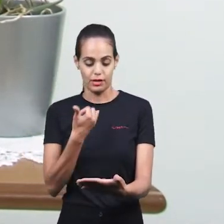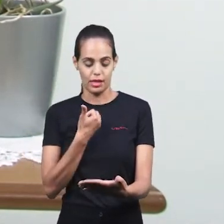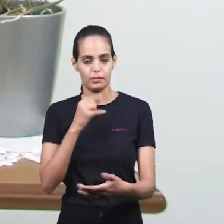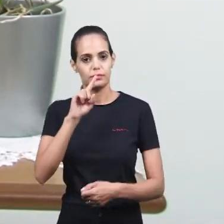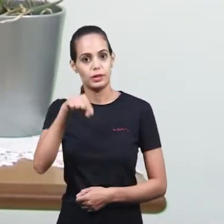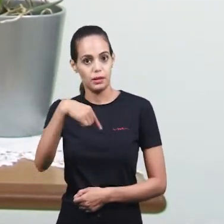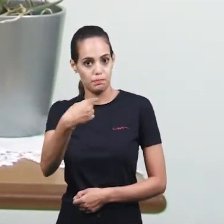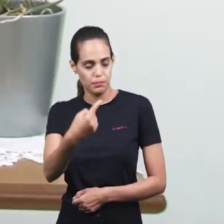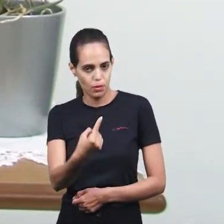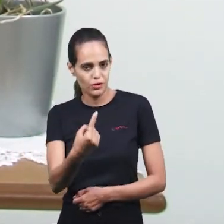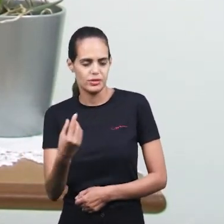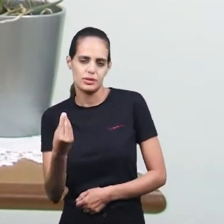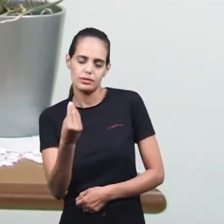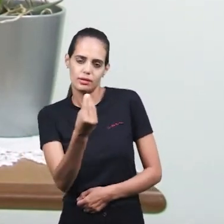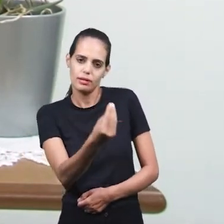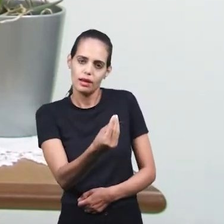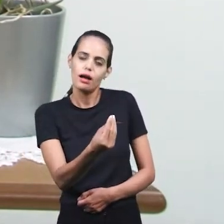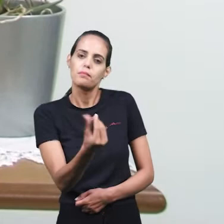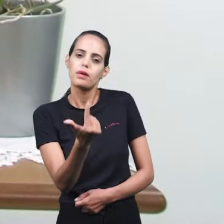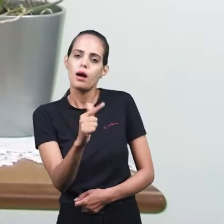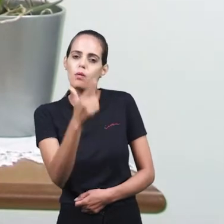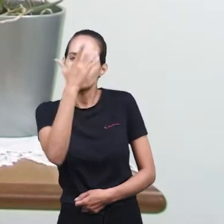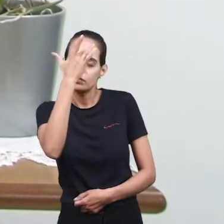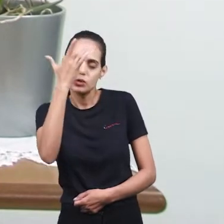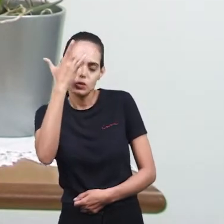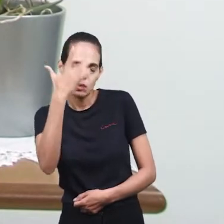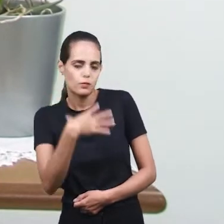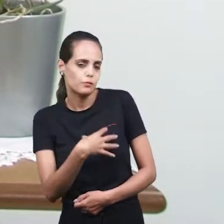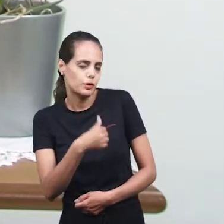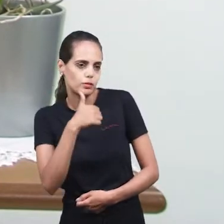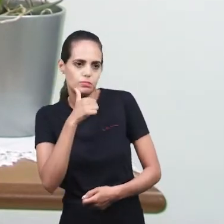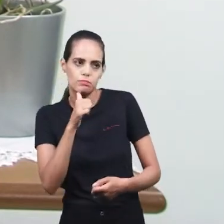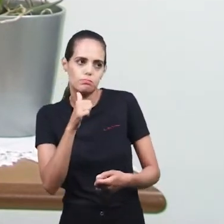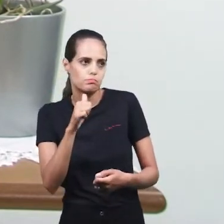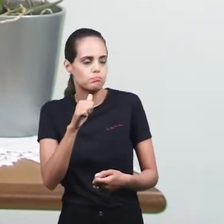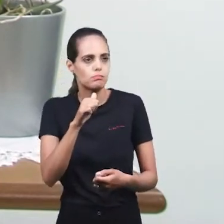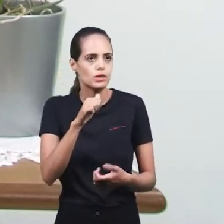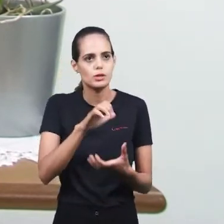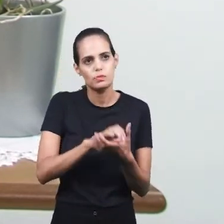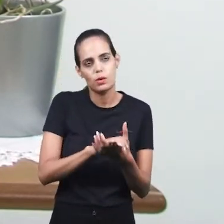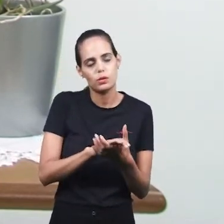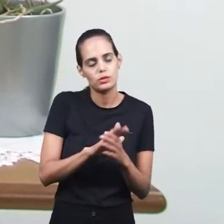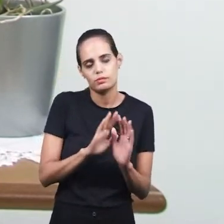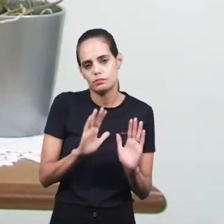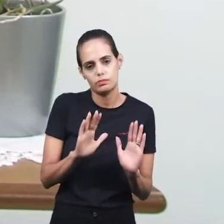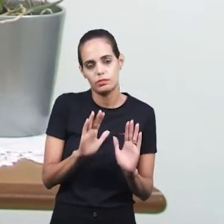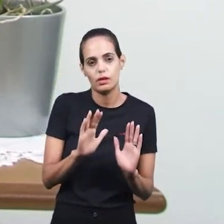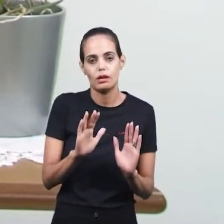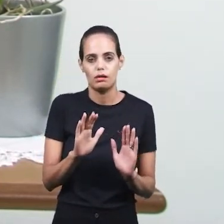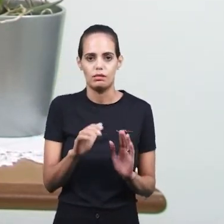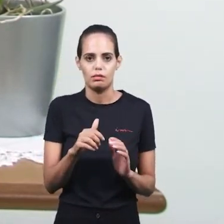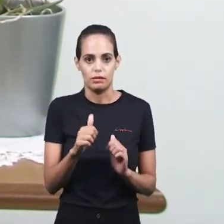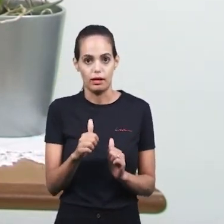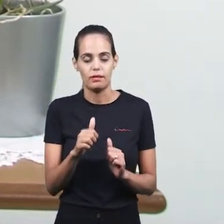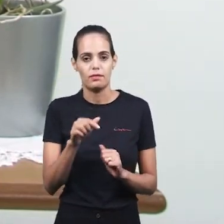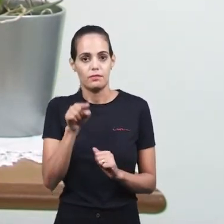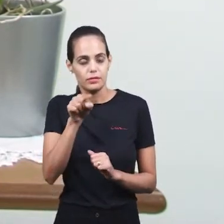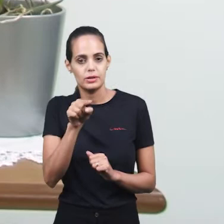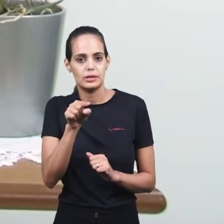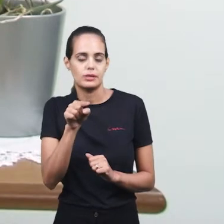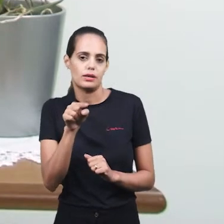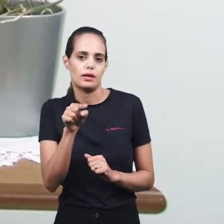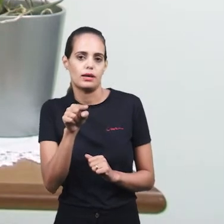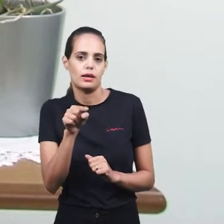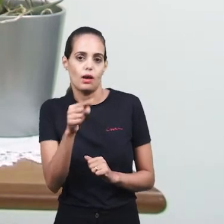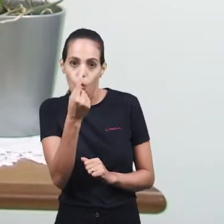передать затем Слово Божие своему сыну, жене или члену семьи, который с вами. Если у вас всего